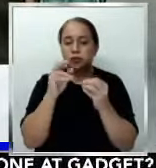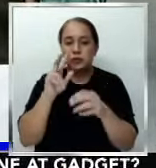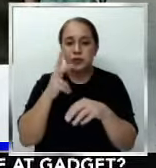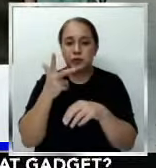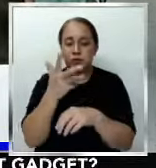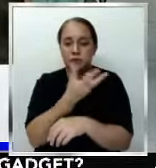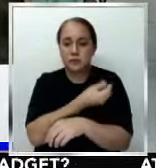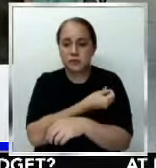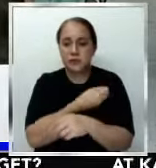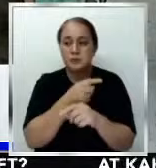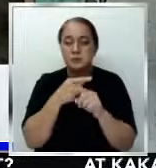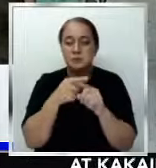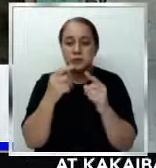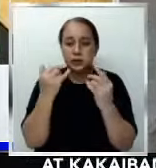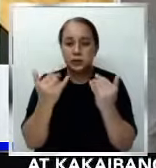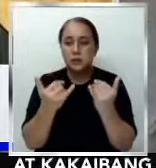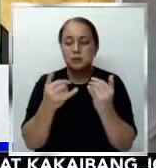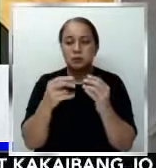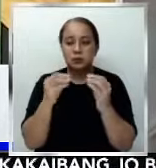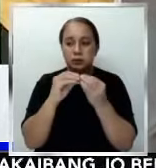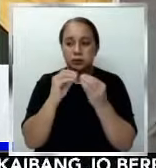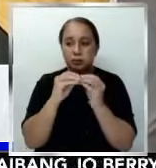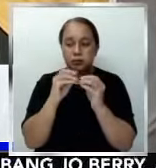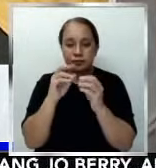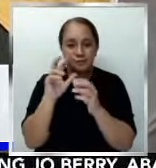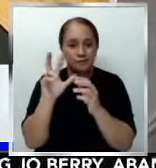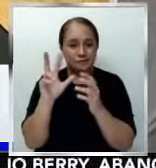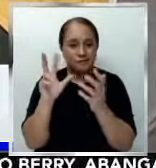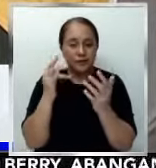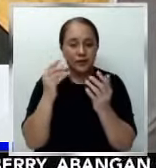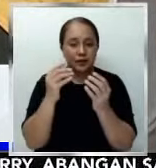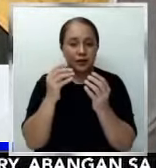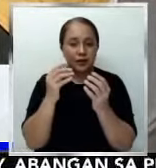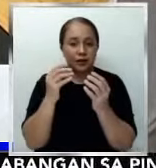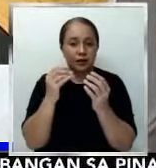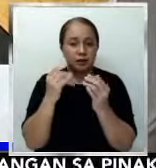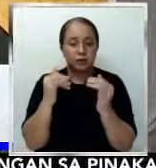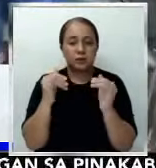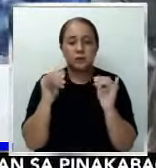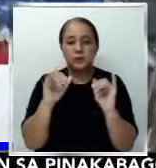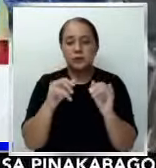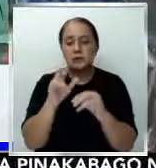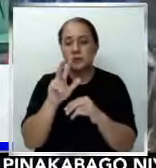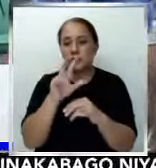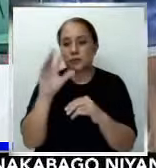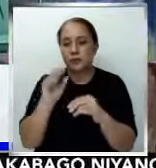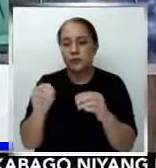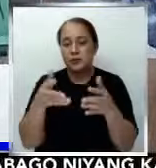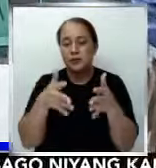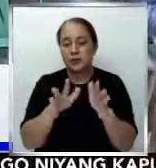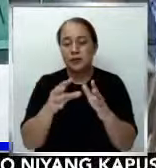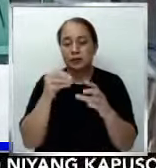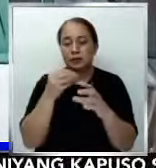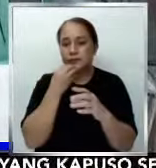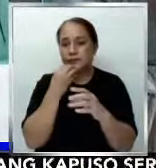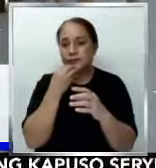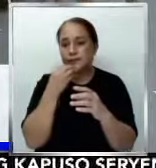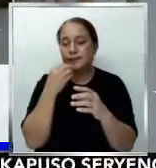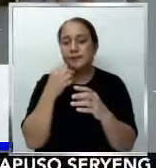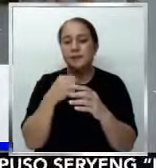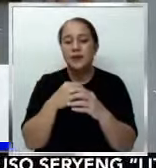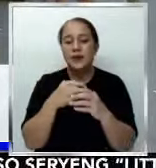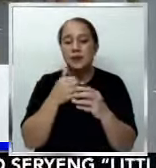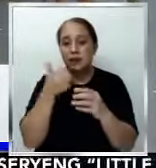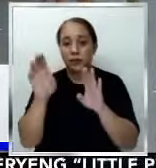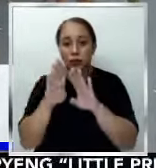Pero dahil sa bagong alert level status, magiging 30% muna ang papayagan sa mga indoor na kainan at 50% para sa alfresco.